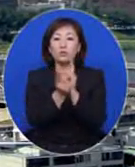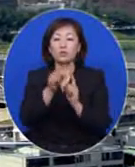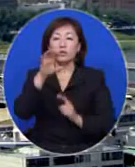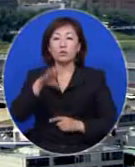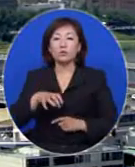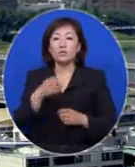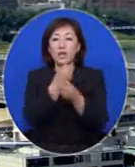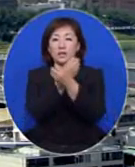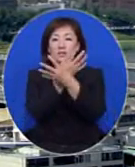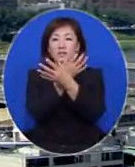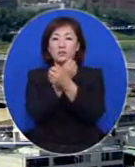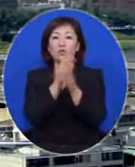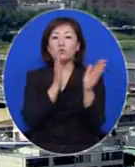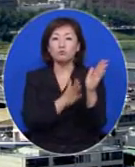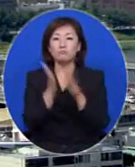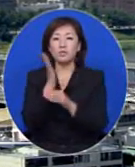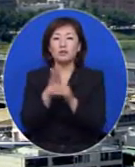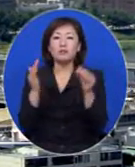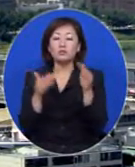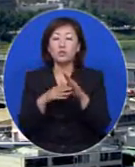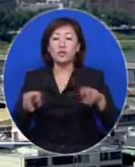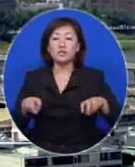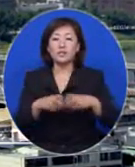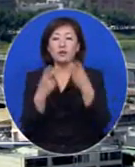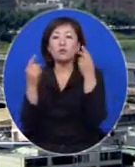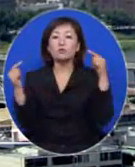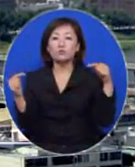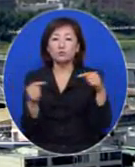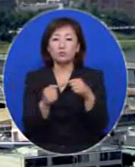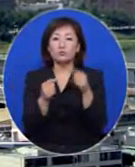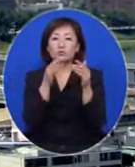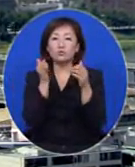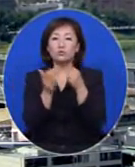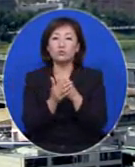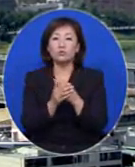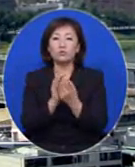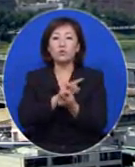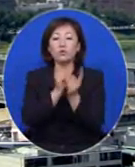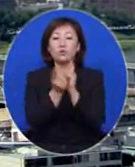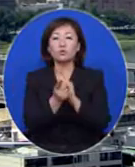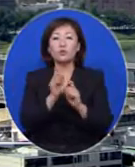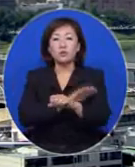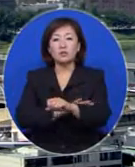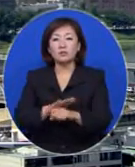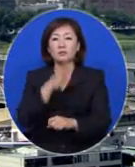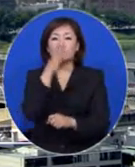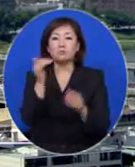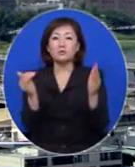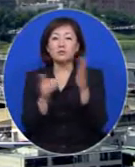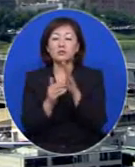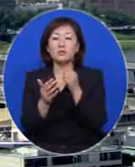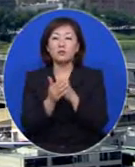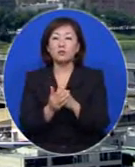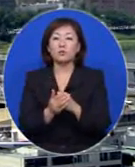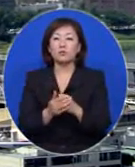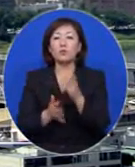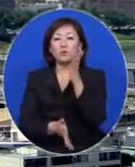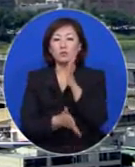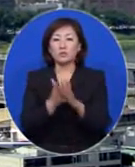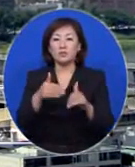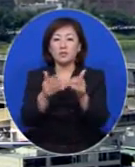신호체계를 도입한 뒤부터 사고는 줄고 교통흐름은 좋아졌다는 분석이 나왔습니다. 이 때문에 울산의 로터리